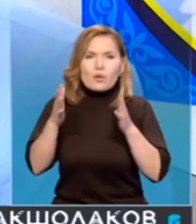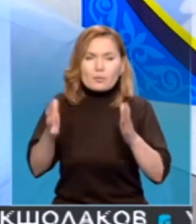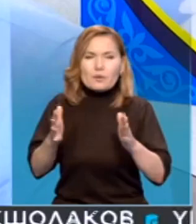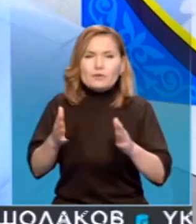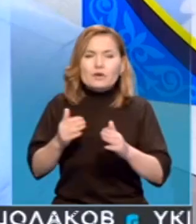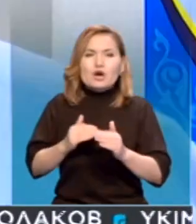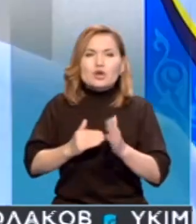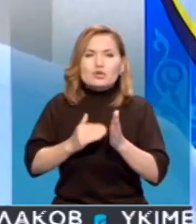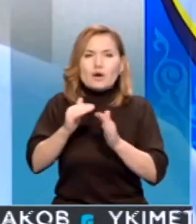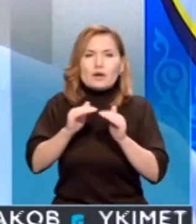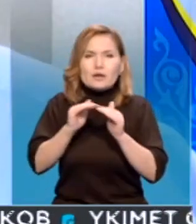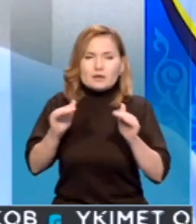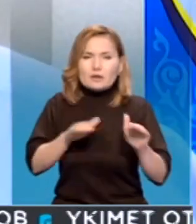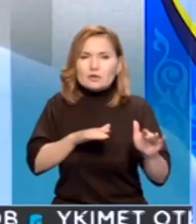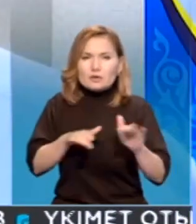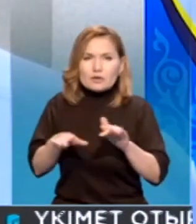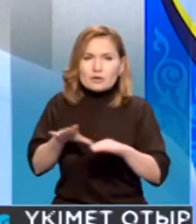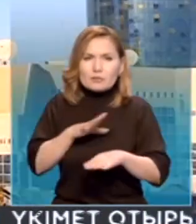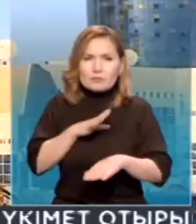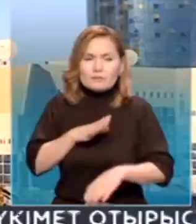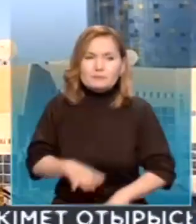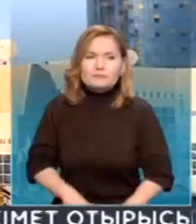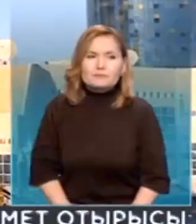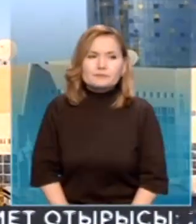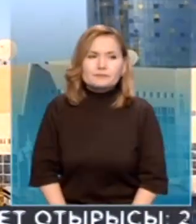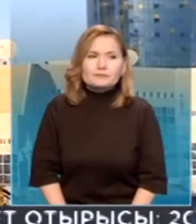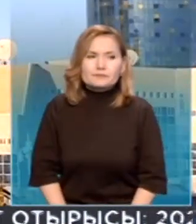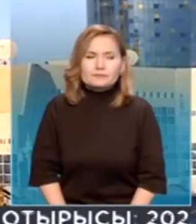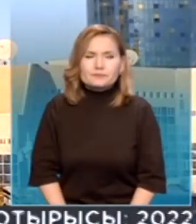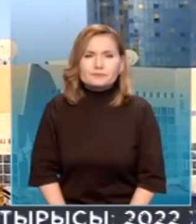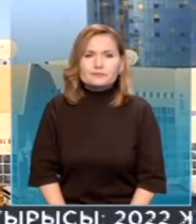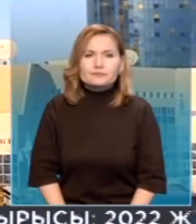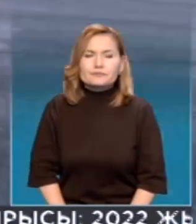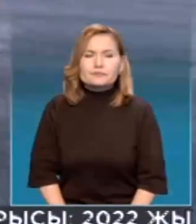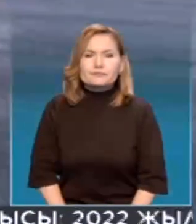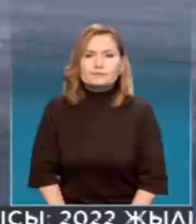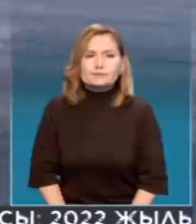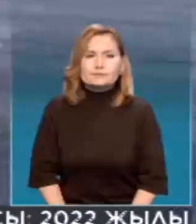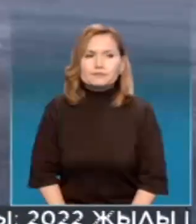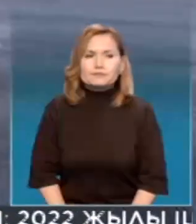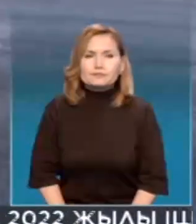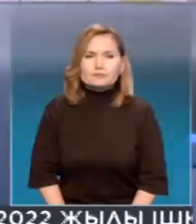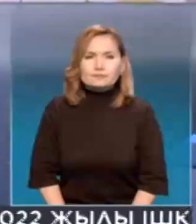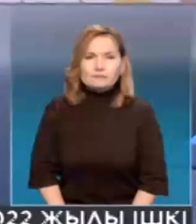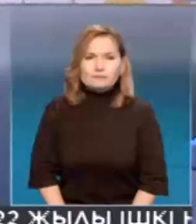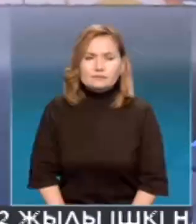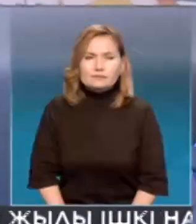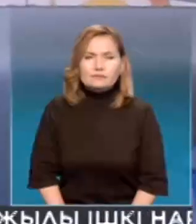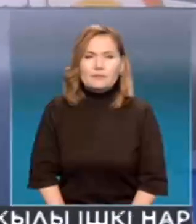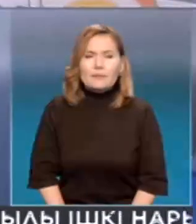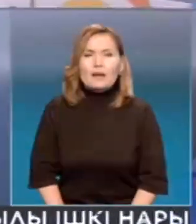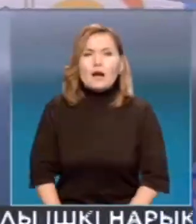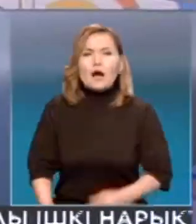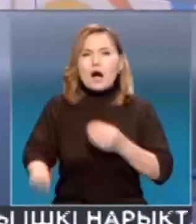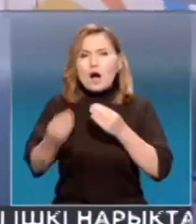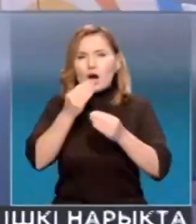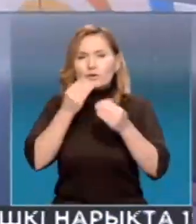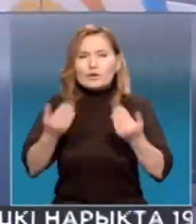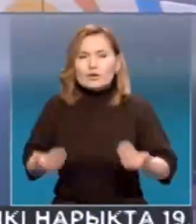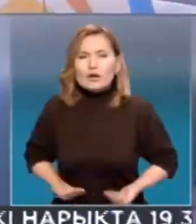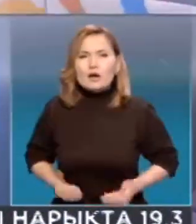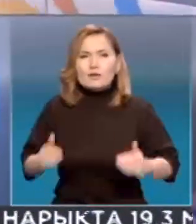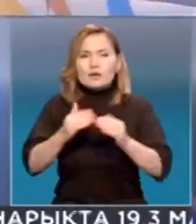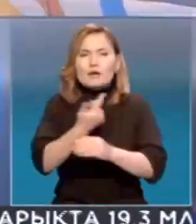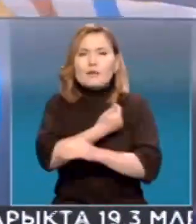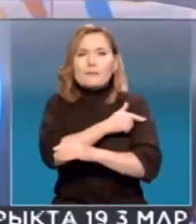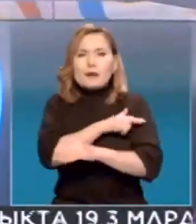жоғары деңгейде іс-шара өткізілді. Асылбек Таньяр, Қазақстан ұлттық арнасы. Азық-түлік, тұрғын үй,